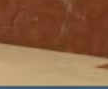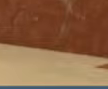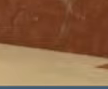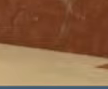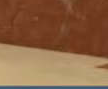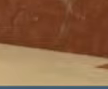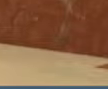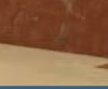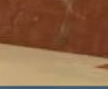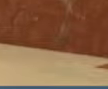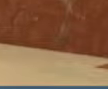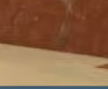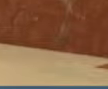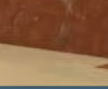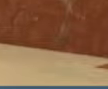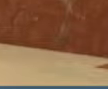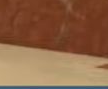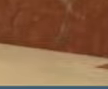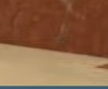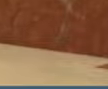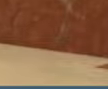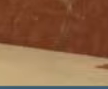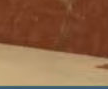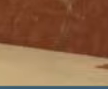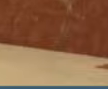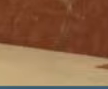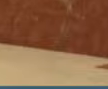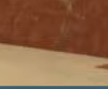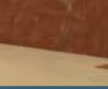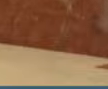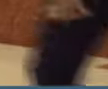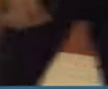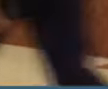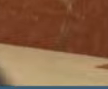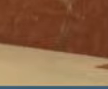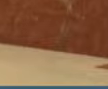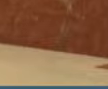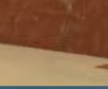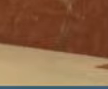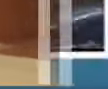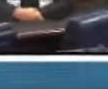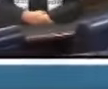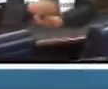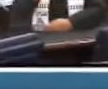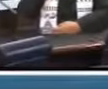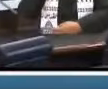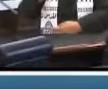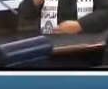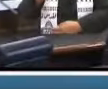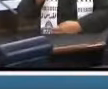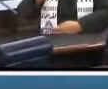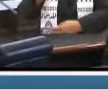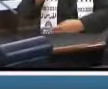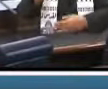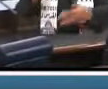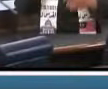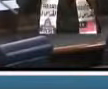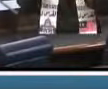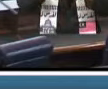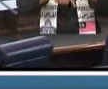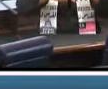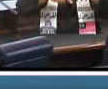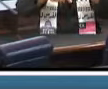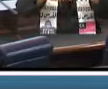pada 2022 yang telah dibuat oleh kerajaan terdahulu. Kerja-kerja promosi dan publisiti dibuat